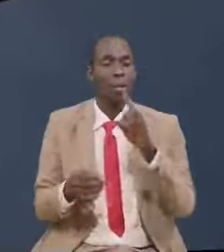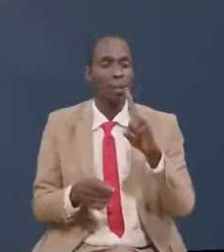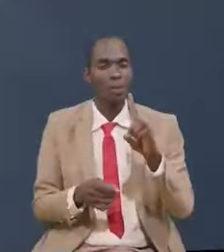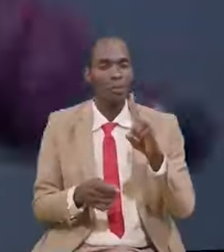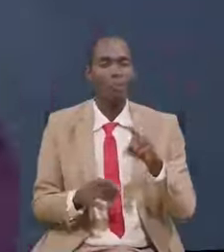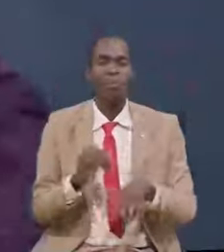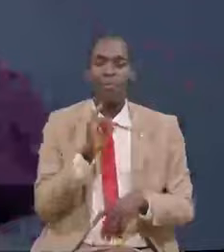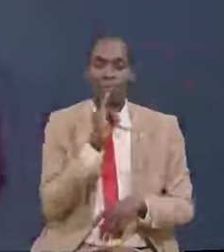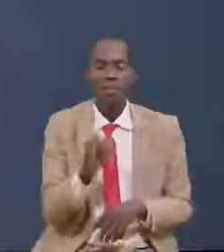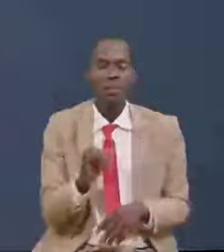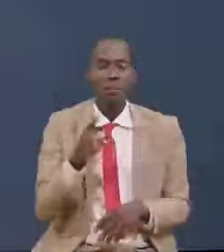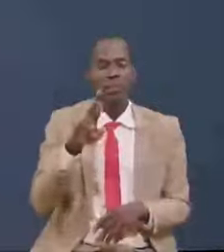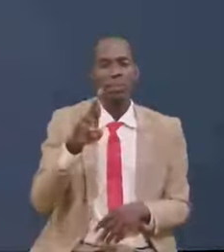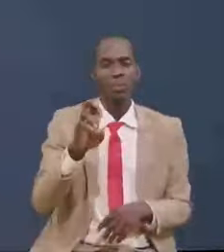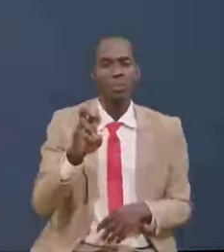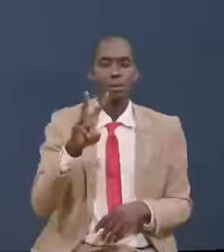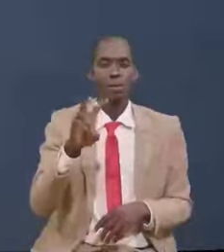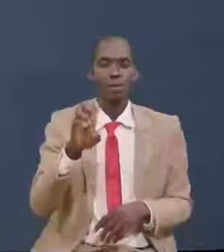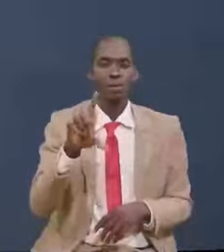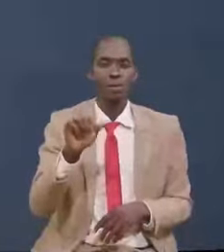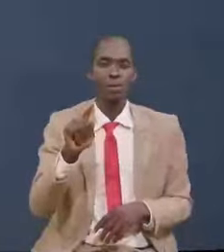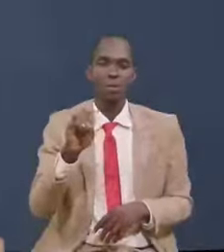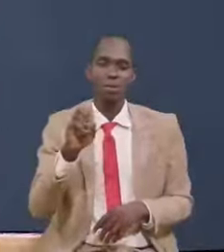Premièrement, c'est la révélation.